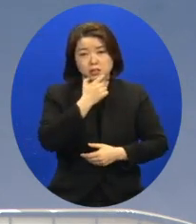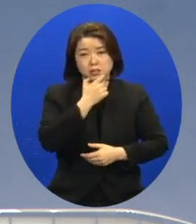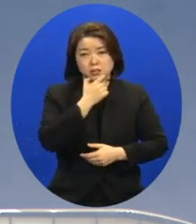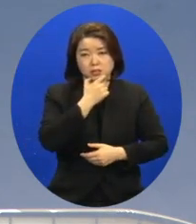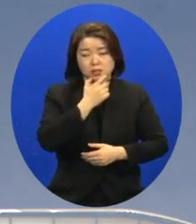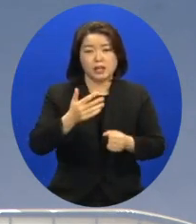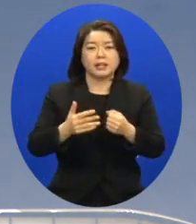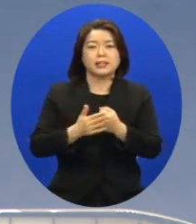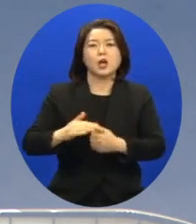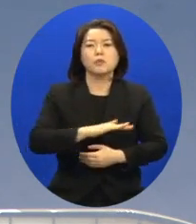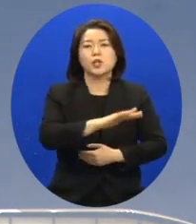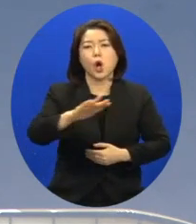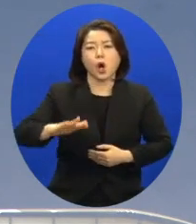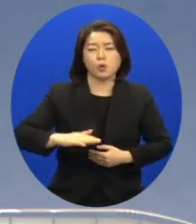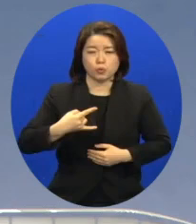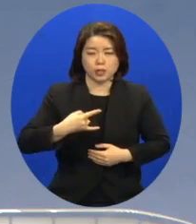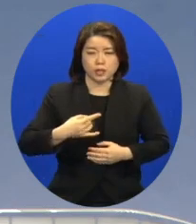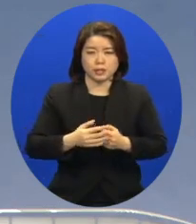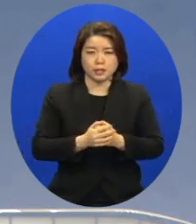그래서 우리에게